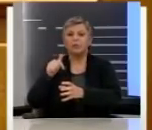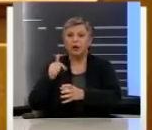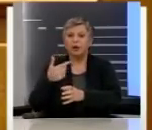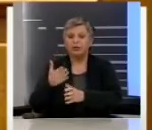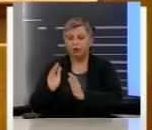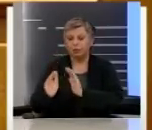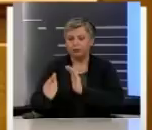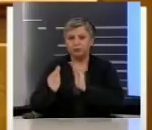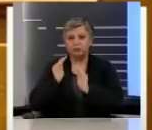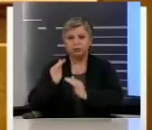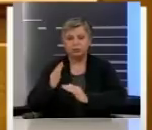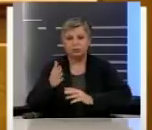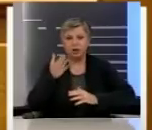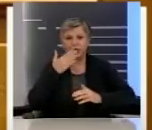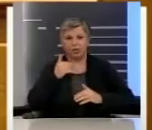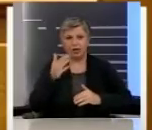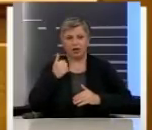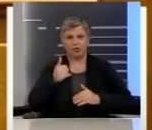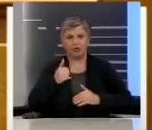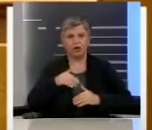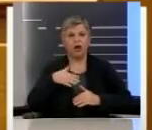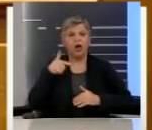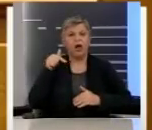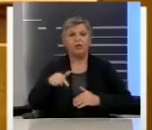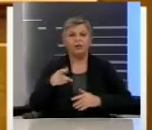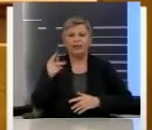στον κοινωνικό συντηρητισμό και στα στερεότυπα.